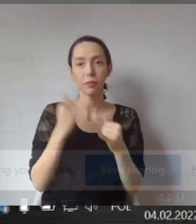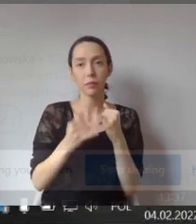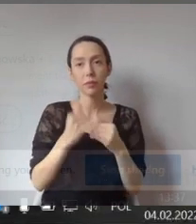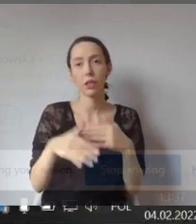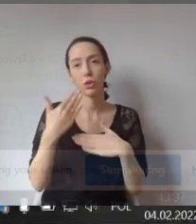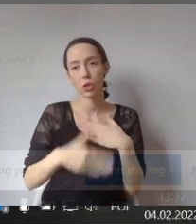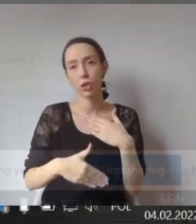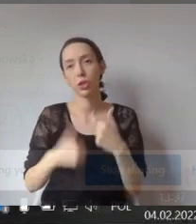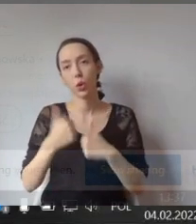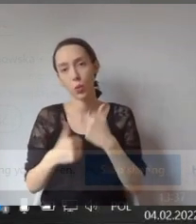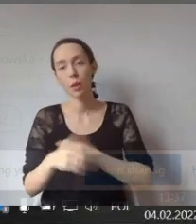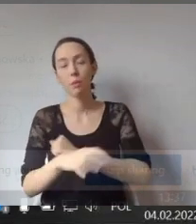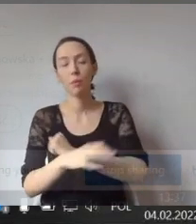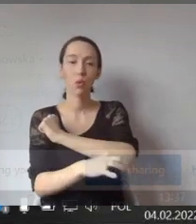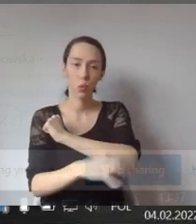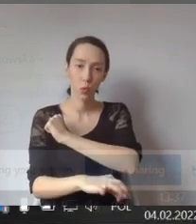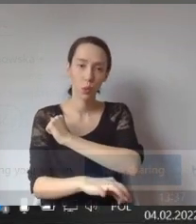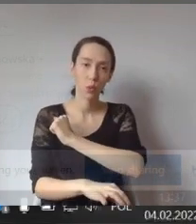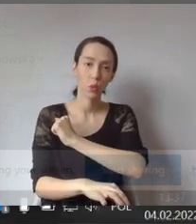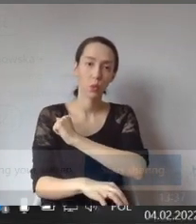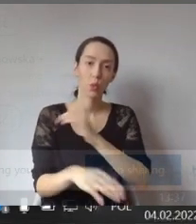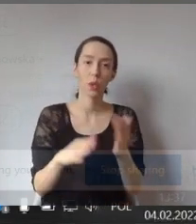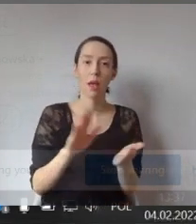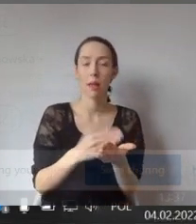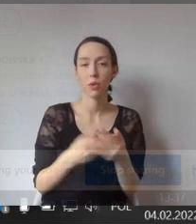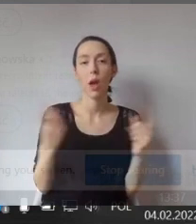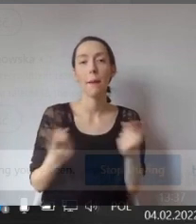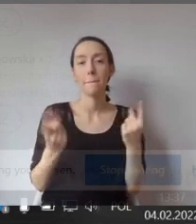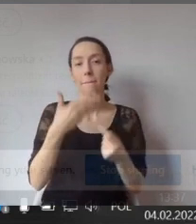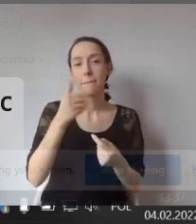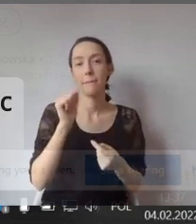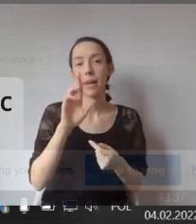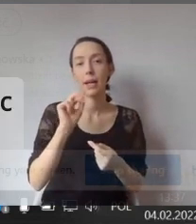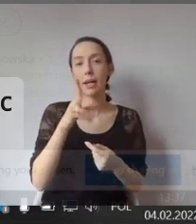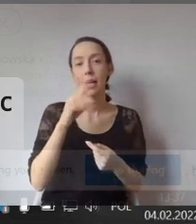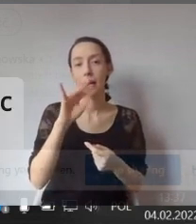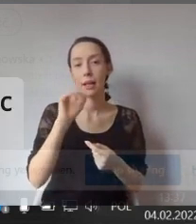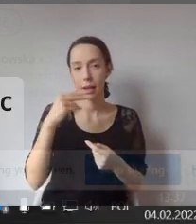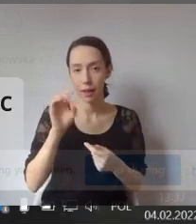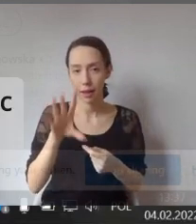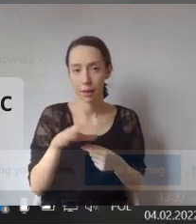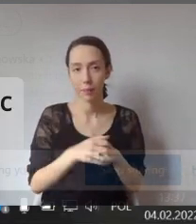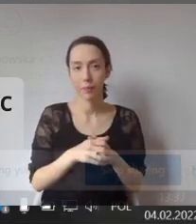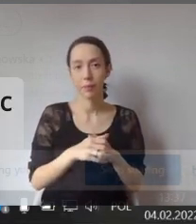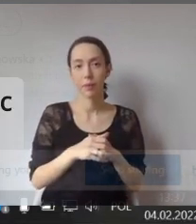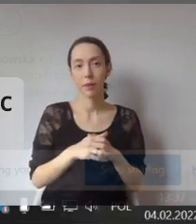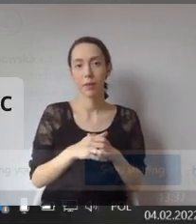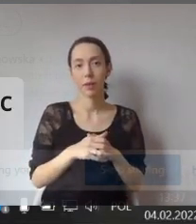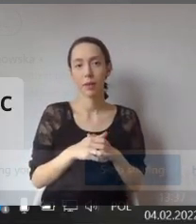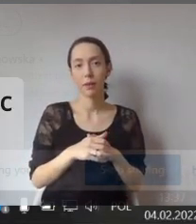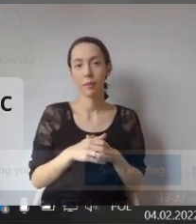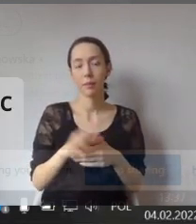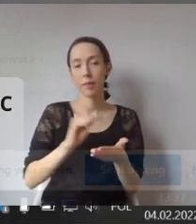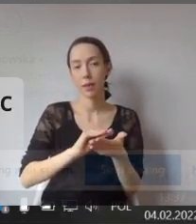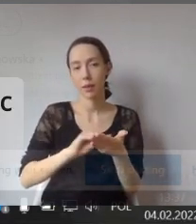skończyliście kurs albo studia w obszarze marketingu i ten obszar was interesuje, to możecie zrobić na przykład tak.